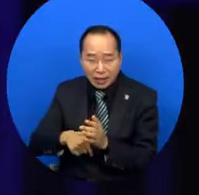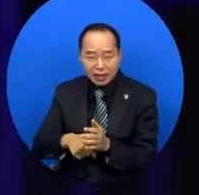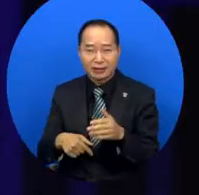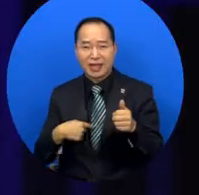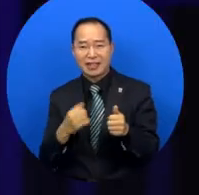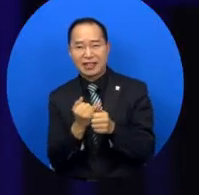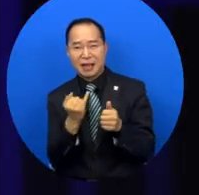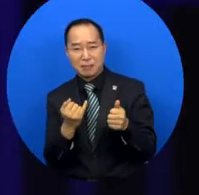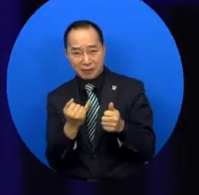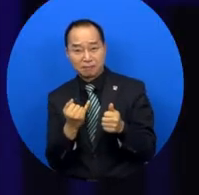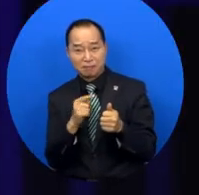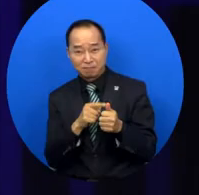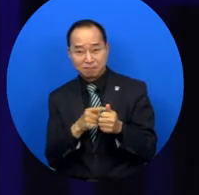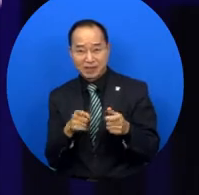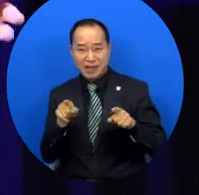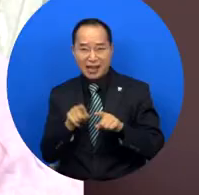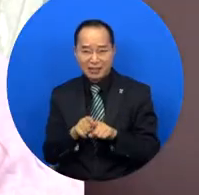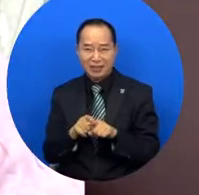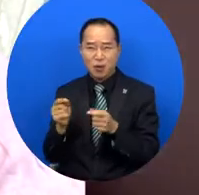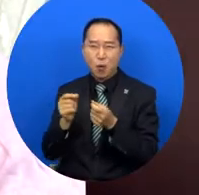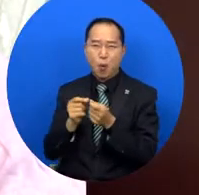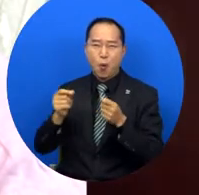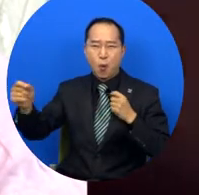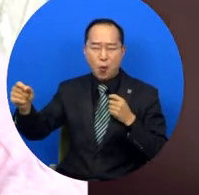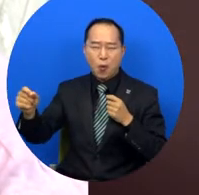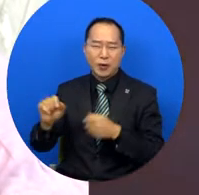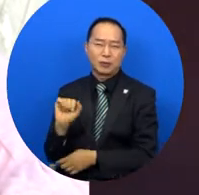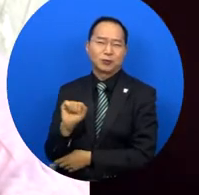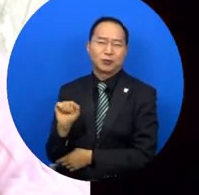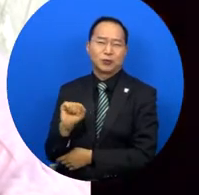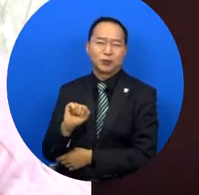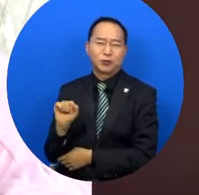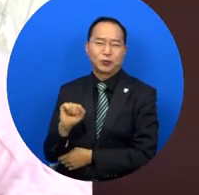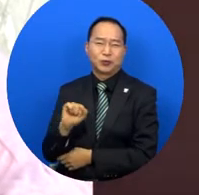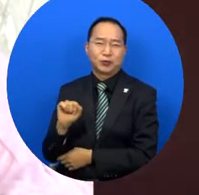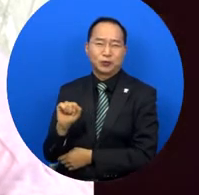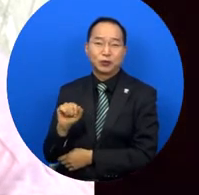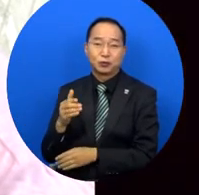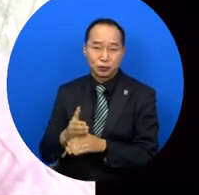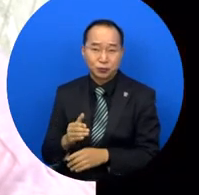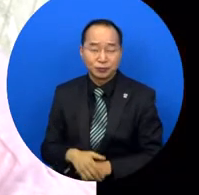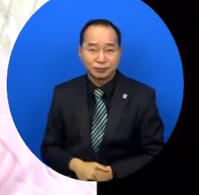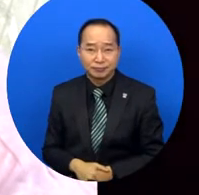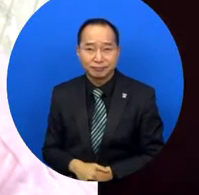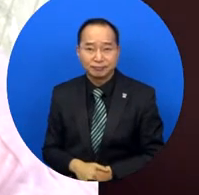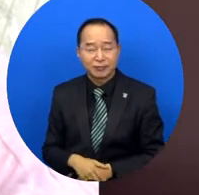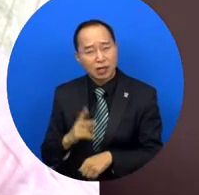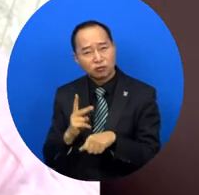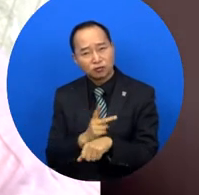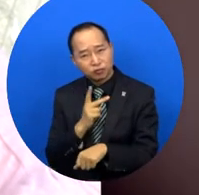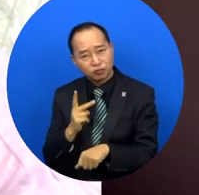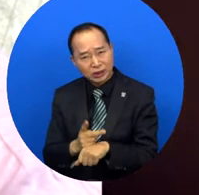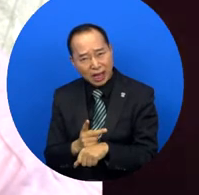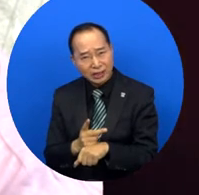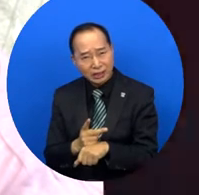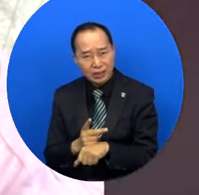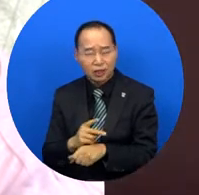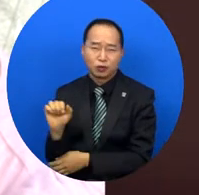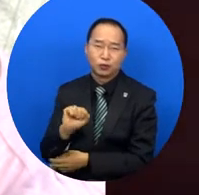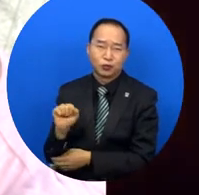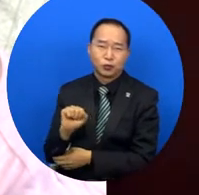날 그때 남편과 long distance 이 장거리를 하고 있어가지고